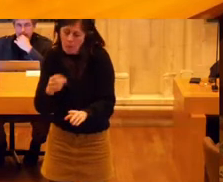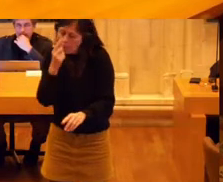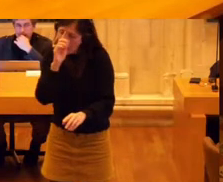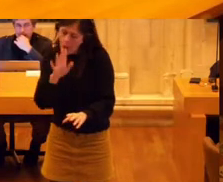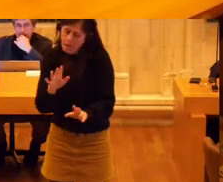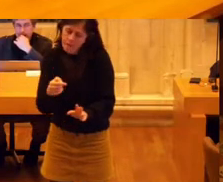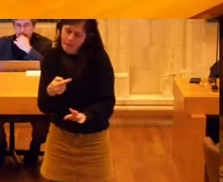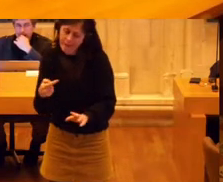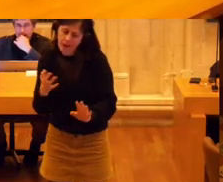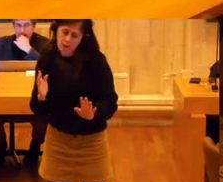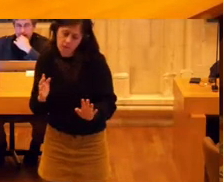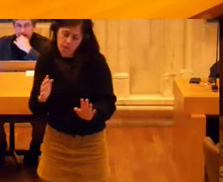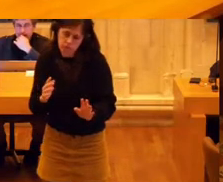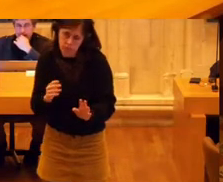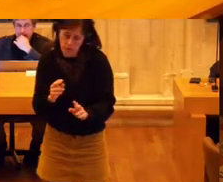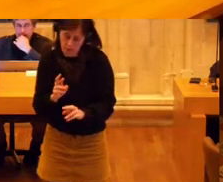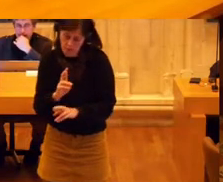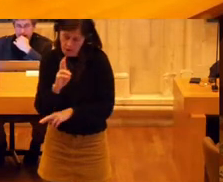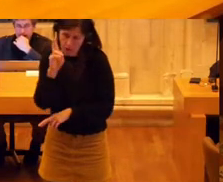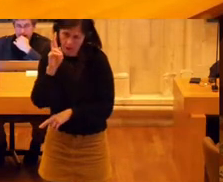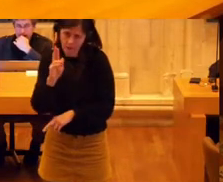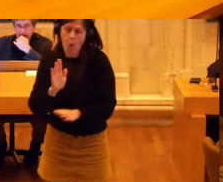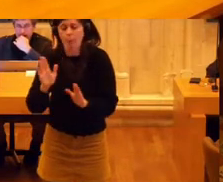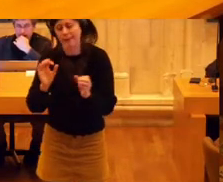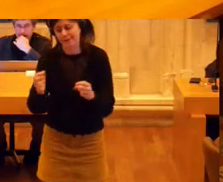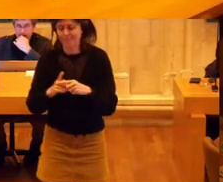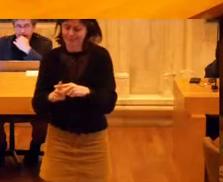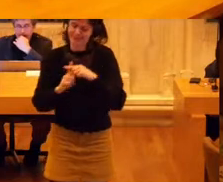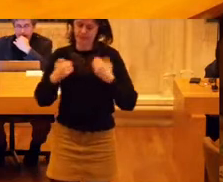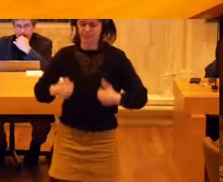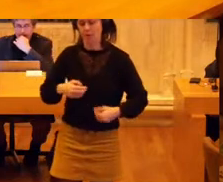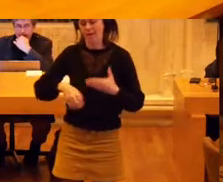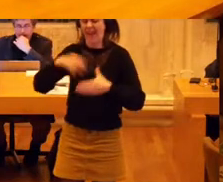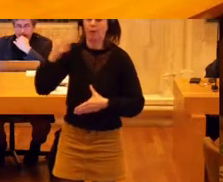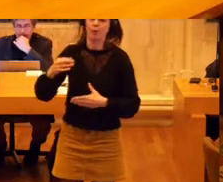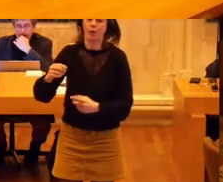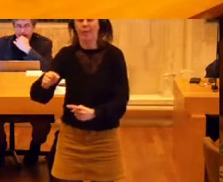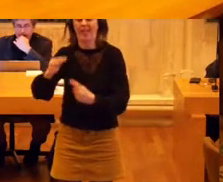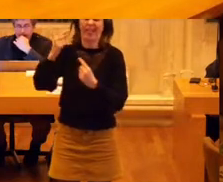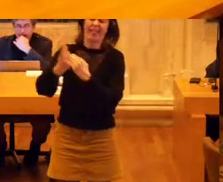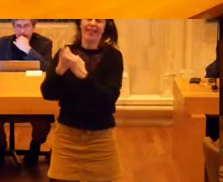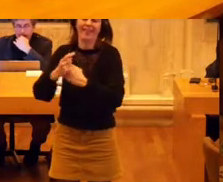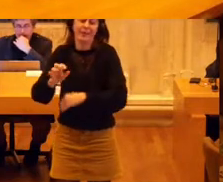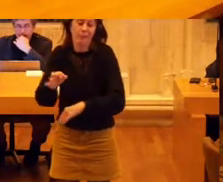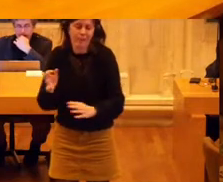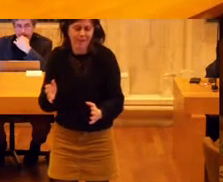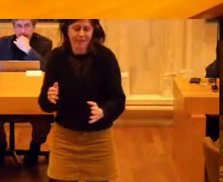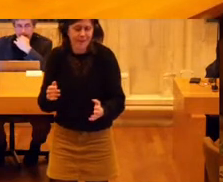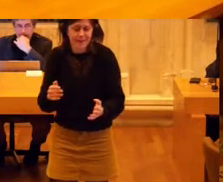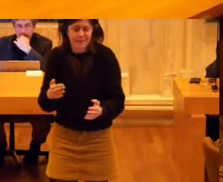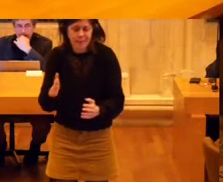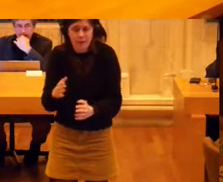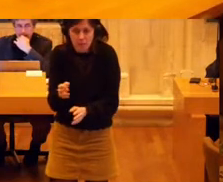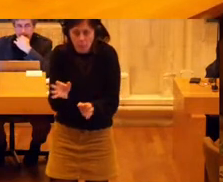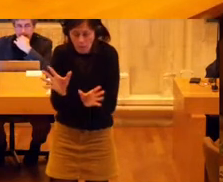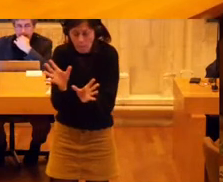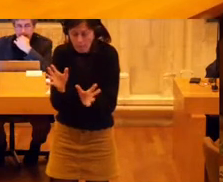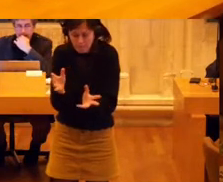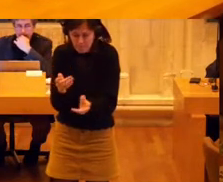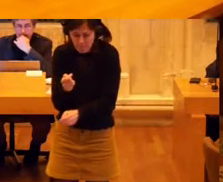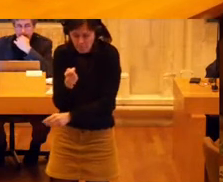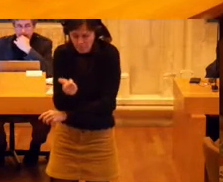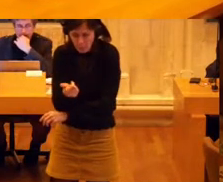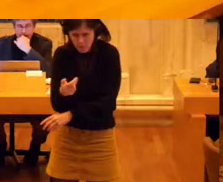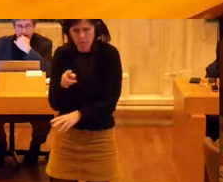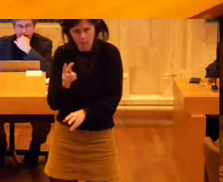qu'on était nous-mêmes élus. Mais néanmoins, il y avait une prise de connaissance du dossier qui, effectivement, n'était pas forcément connue, et un regard aussi assez